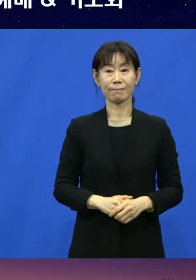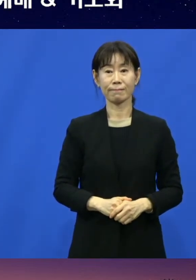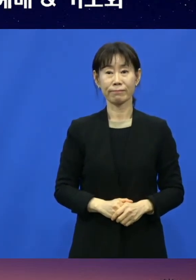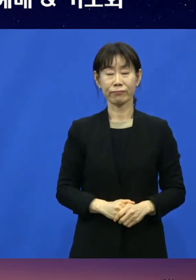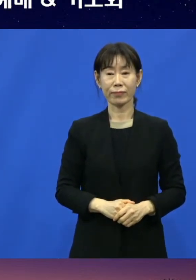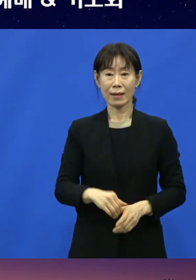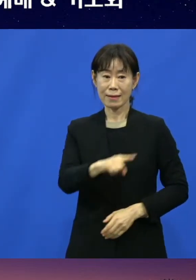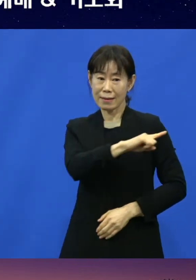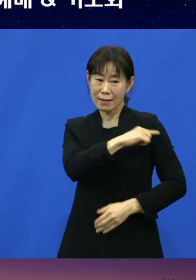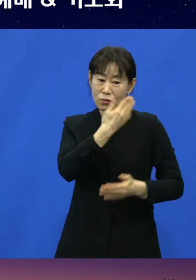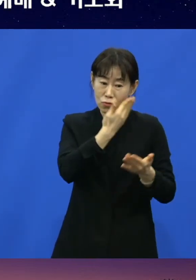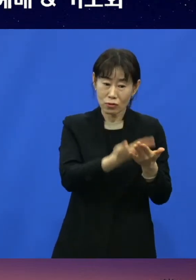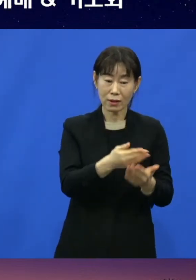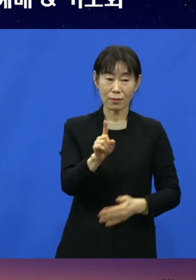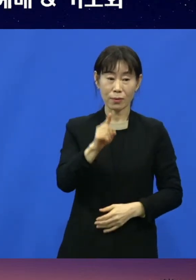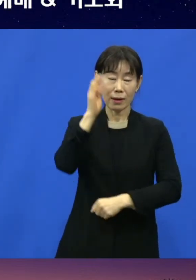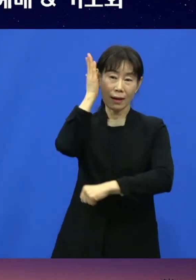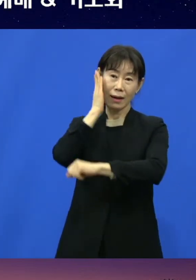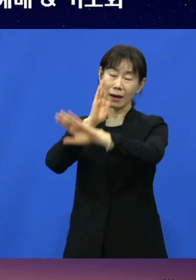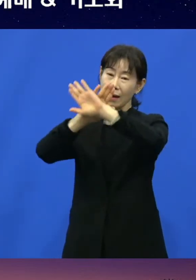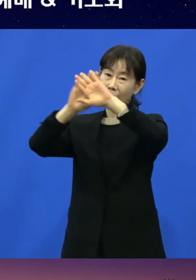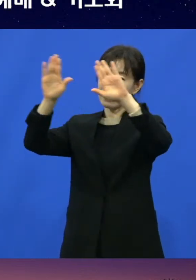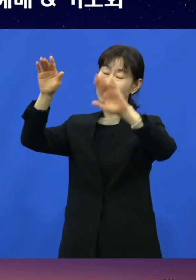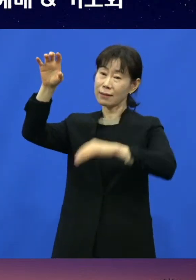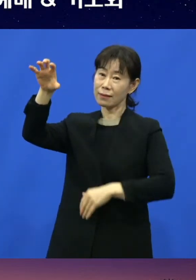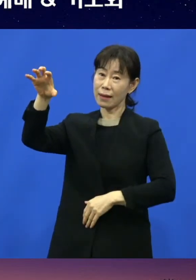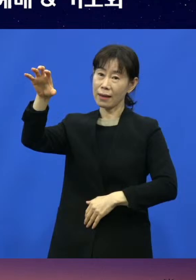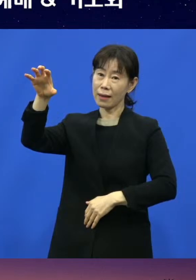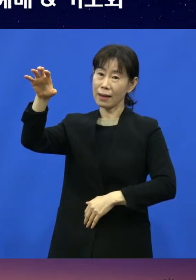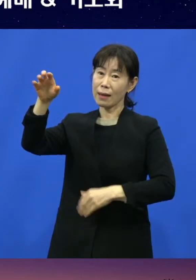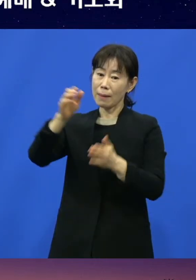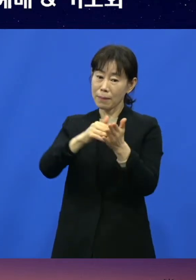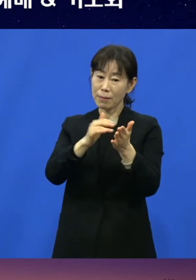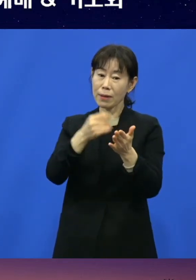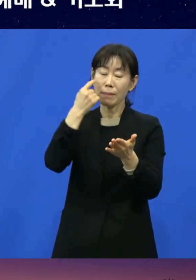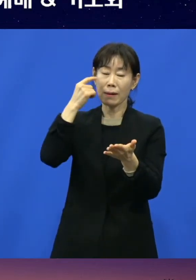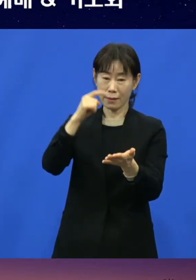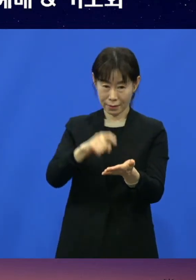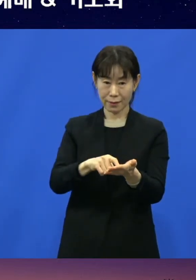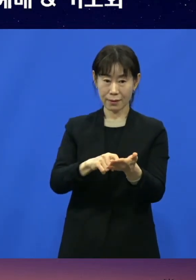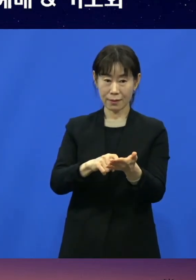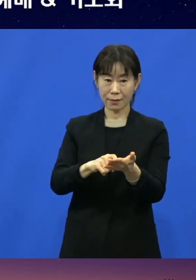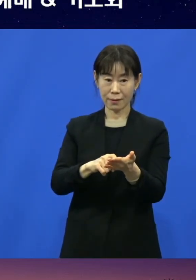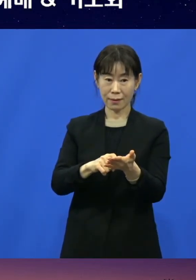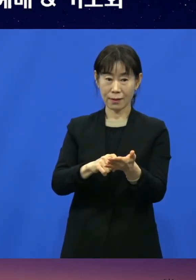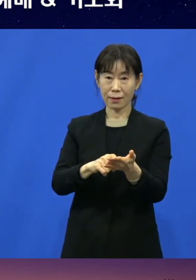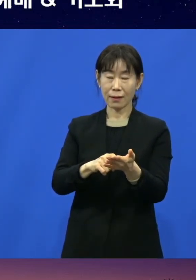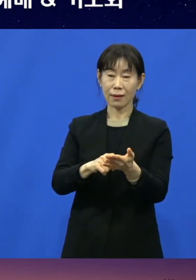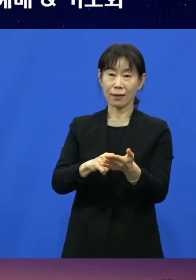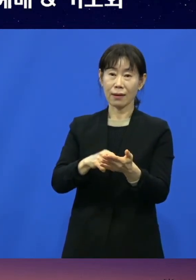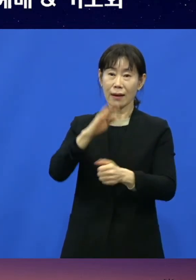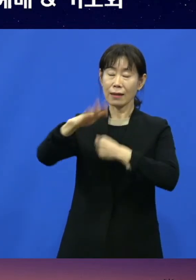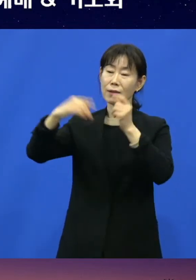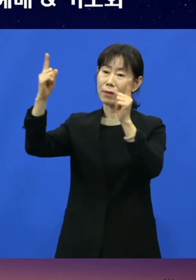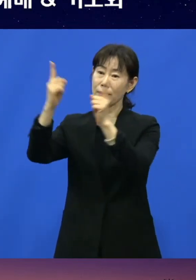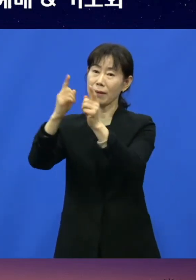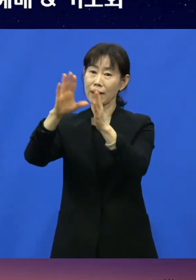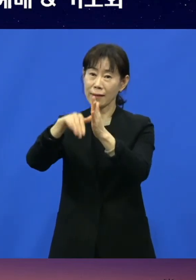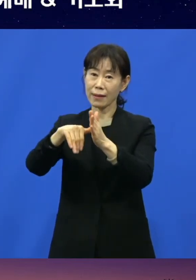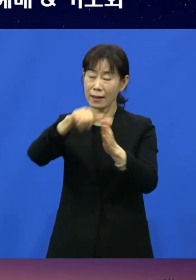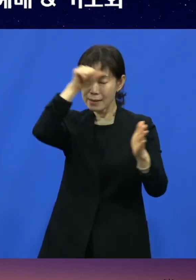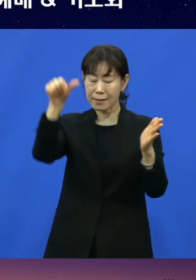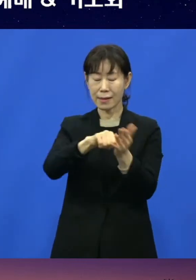가장 중요한 것은 하늘의 비밀을 발견하는 것입니다. 그것이 내 삶의 전 존재를 바꿔놓는, 이 순간을 위해 살아가던